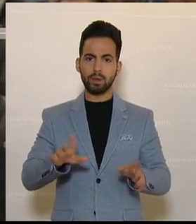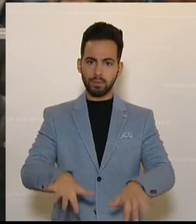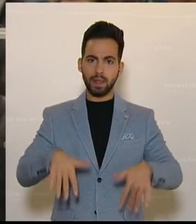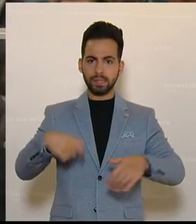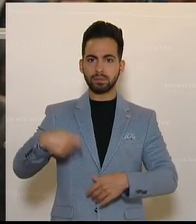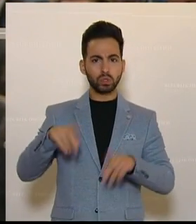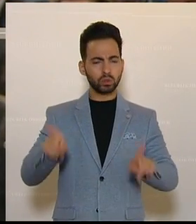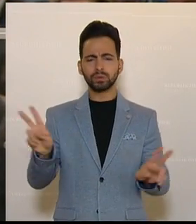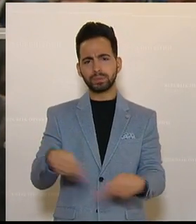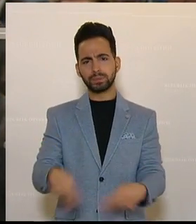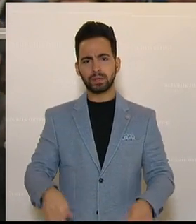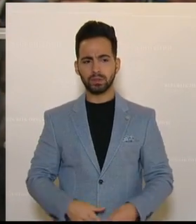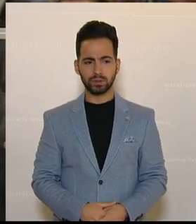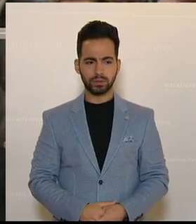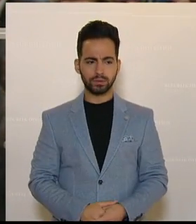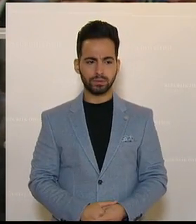Parlamentspräsident. Das geht so nicht.